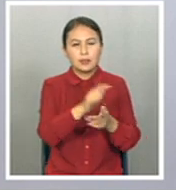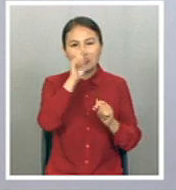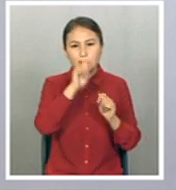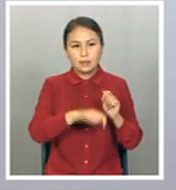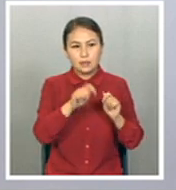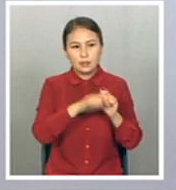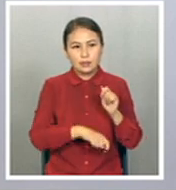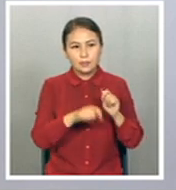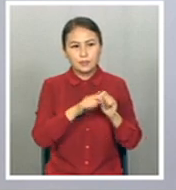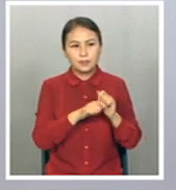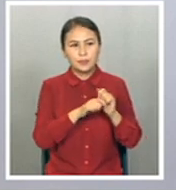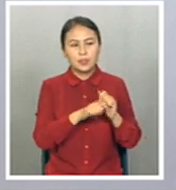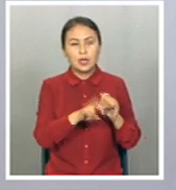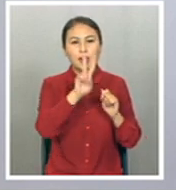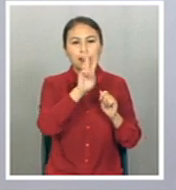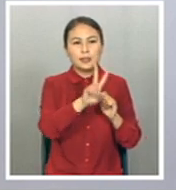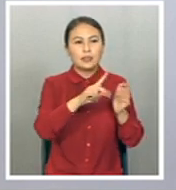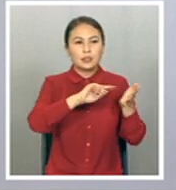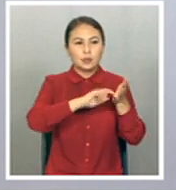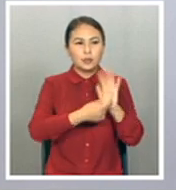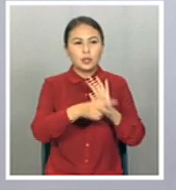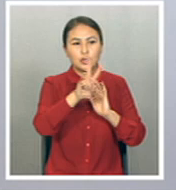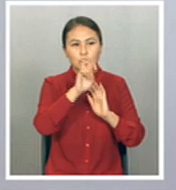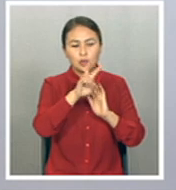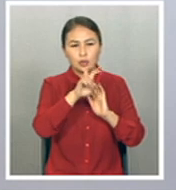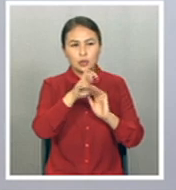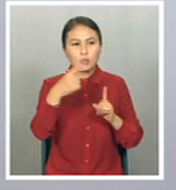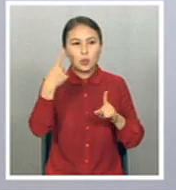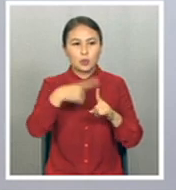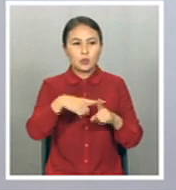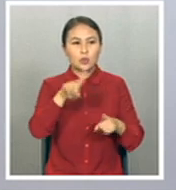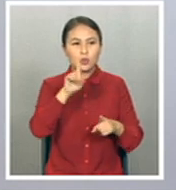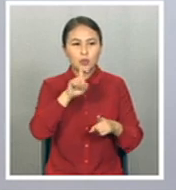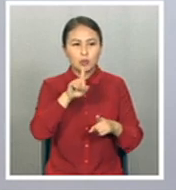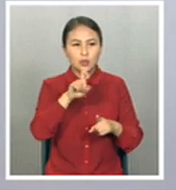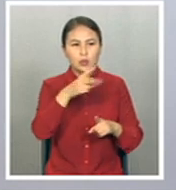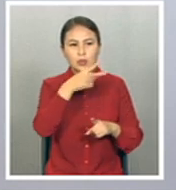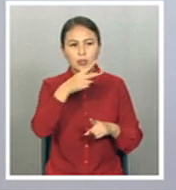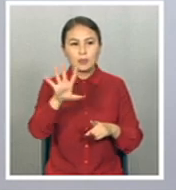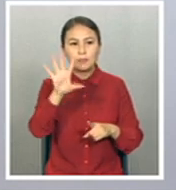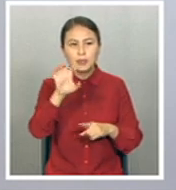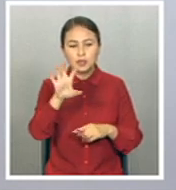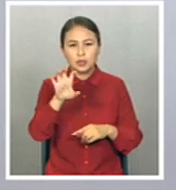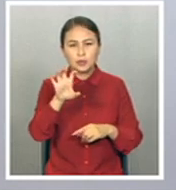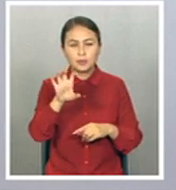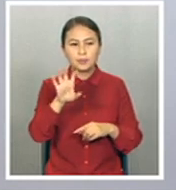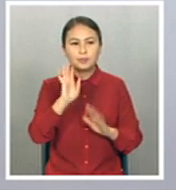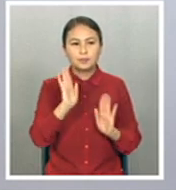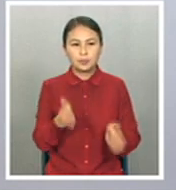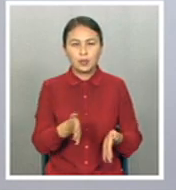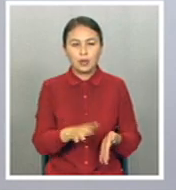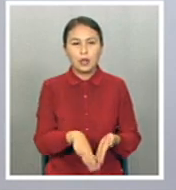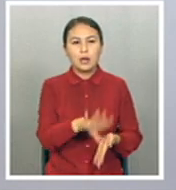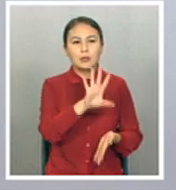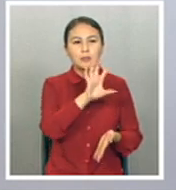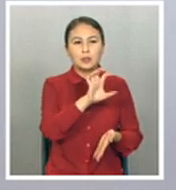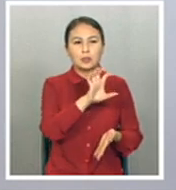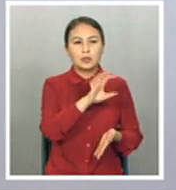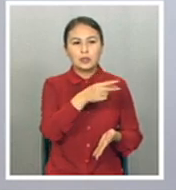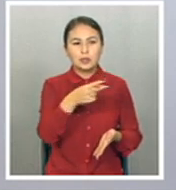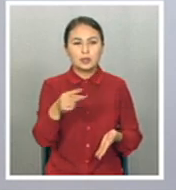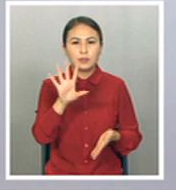теңдеуімізді. 200-ді мына x-тің орнына апарып қойсақ, 500 тең 500 шығады.